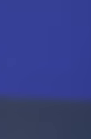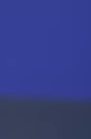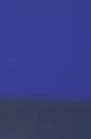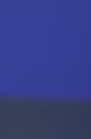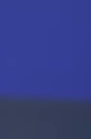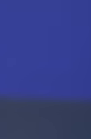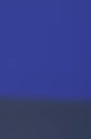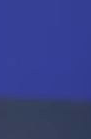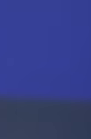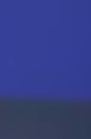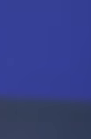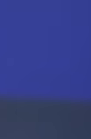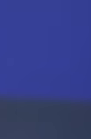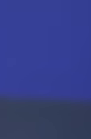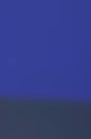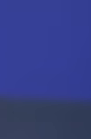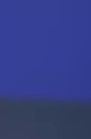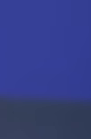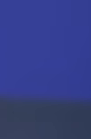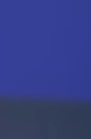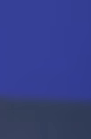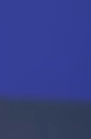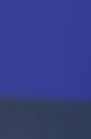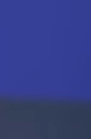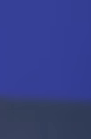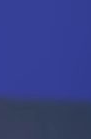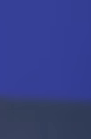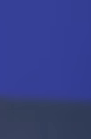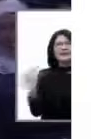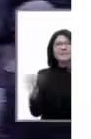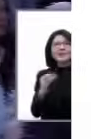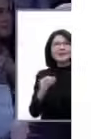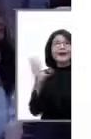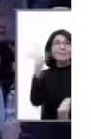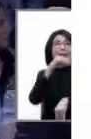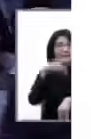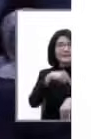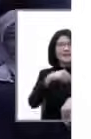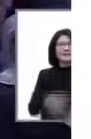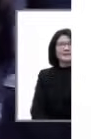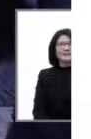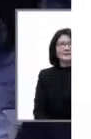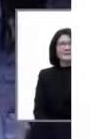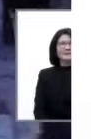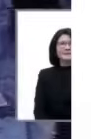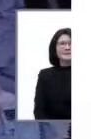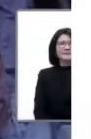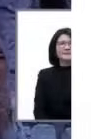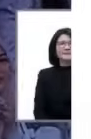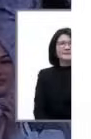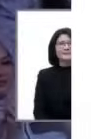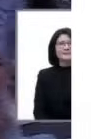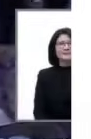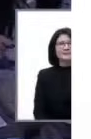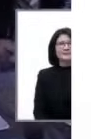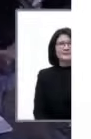berkelanjutan energi agraria e masyarakat ada dan seterusnya yang Komplek banyak itu Nah itu kan harus disampaikan dengan cara